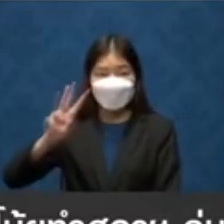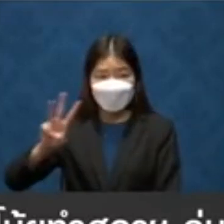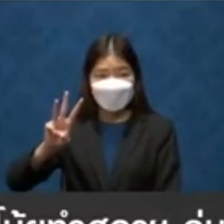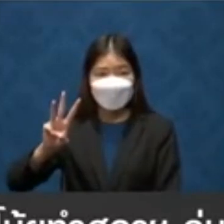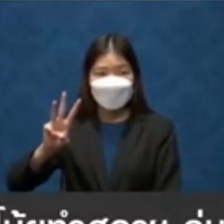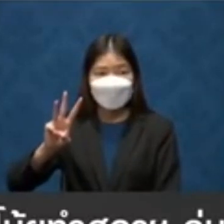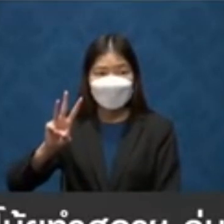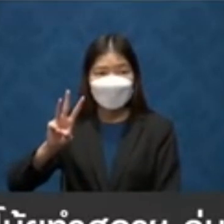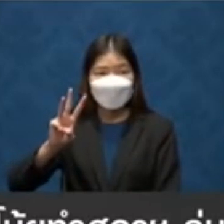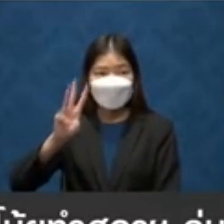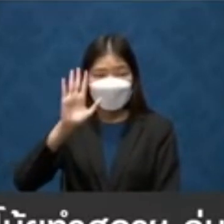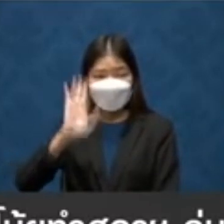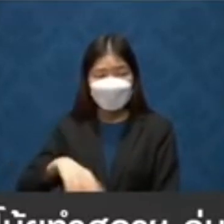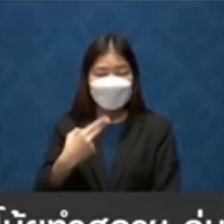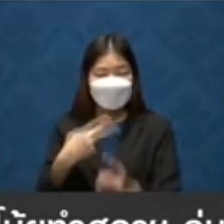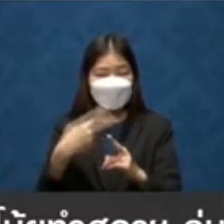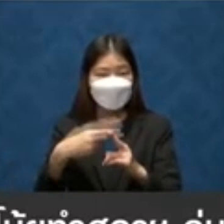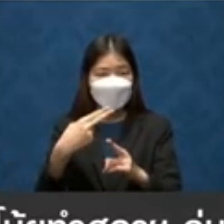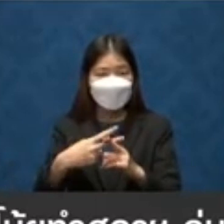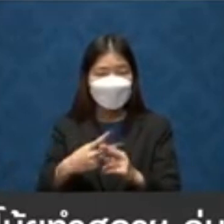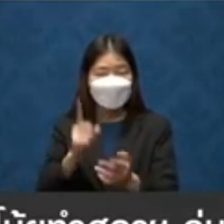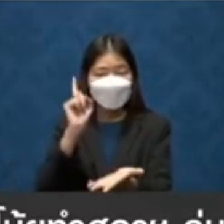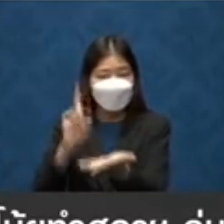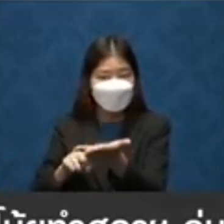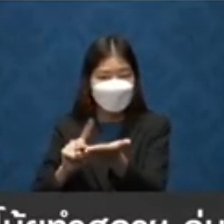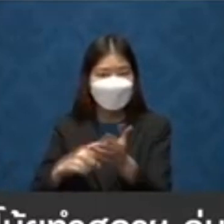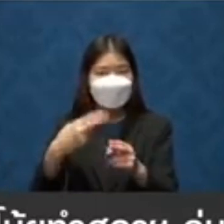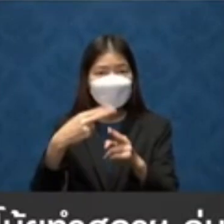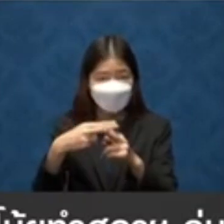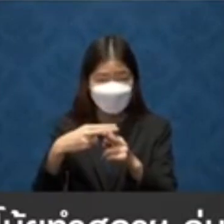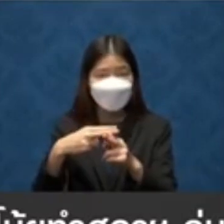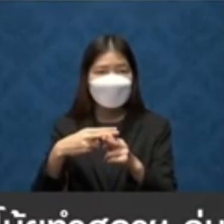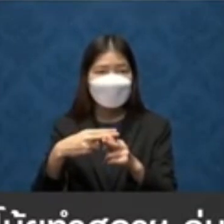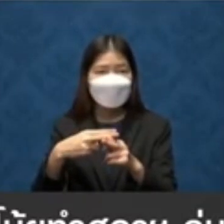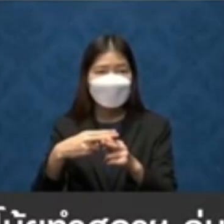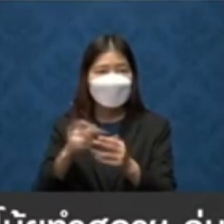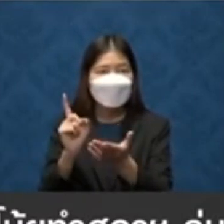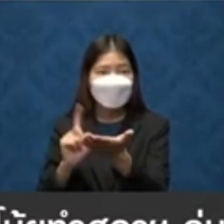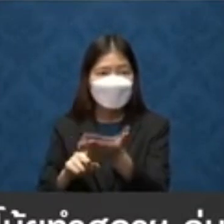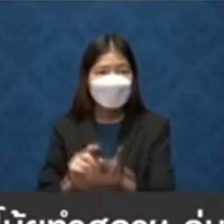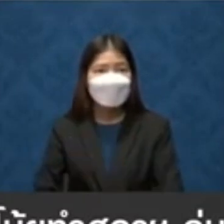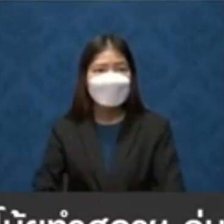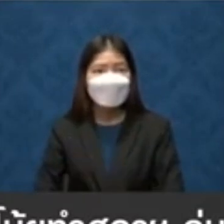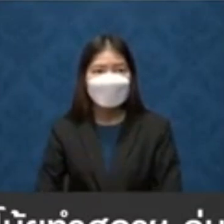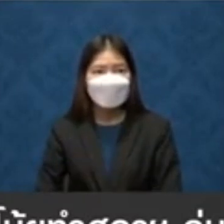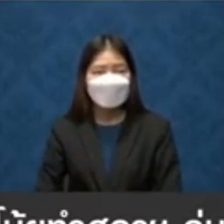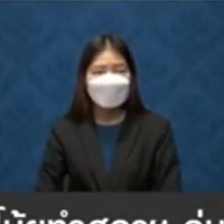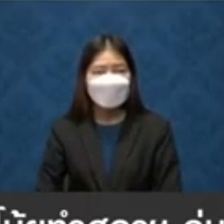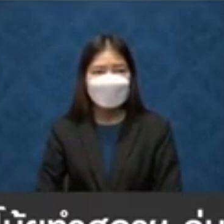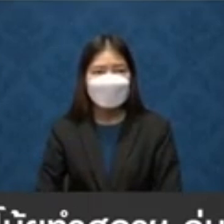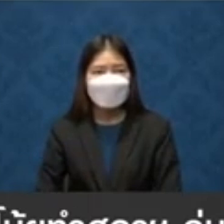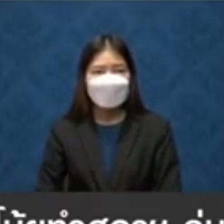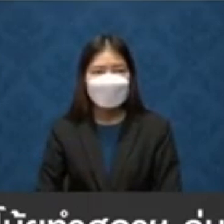ขอให้สวิตกิตติศักดิ์นั่งลงแต่สว.กิติศักดิ์บอกว่าถ้าไม่ให้พูดก็จะไม่ได้รับความร่วมมือจากสมาชิก